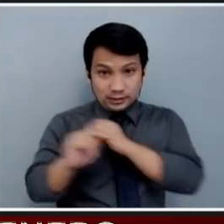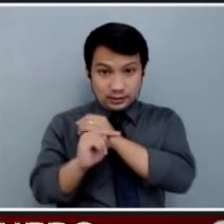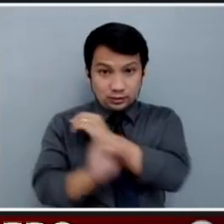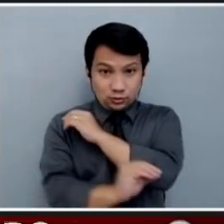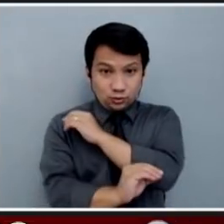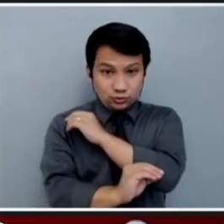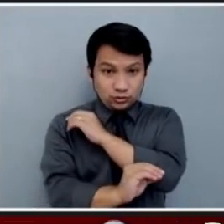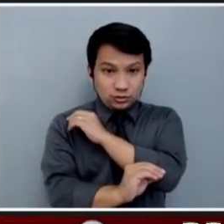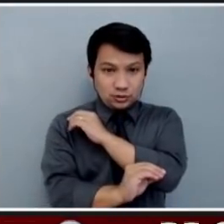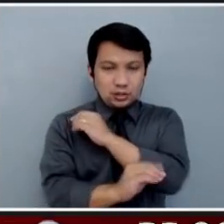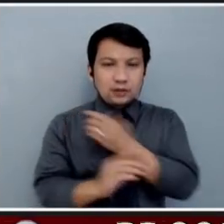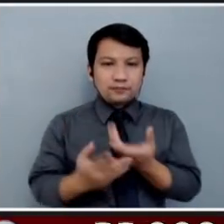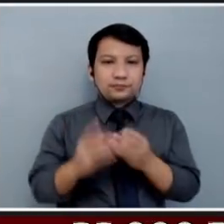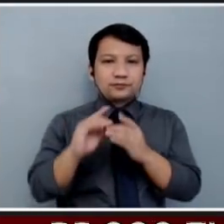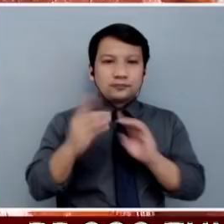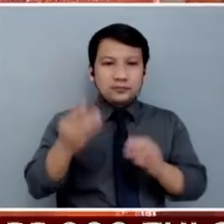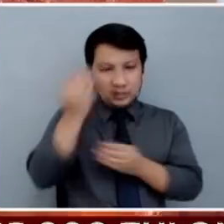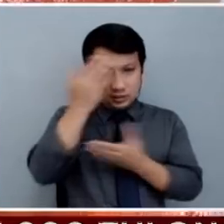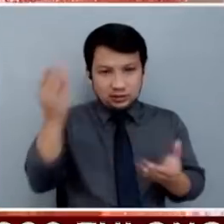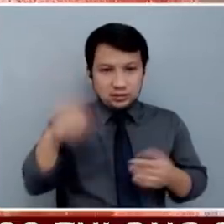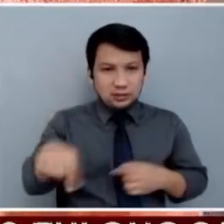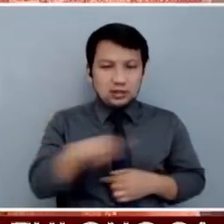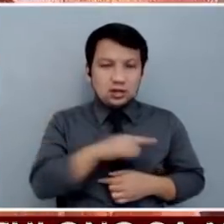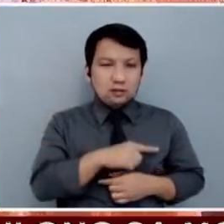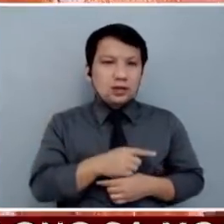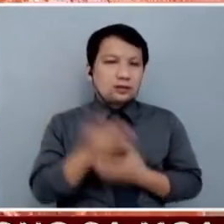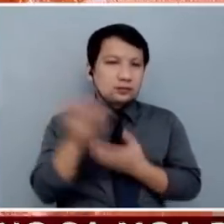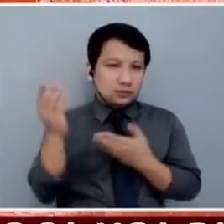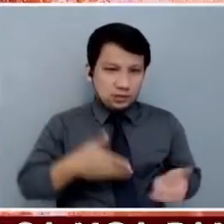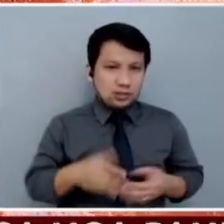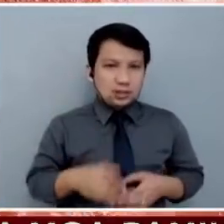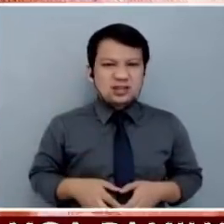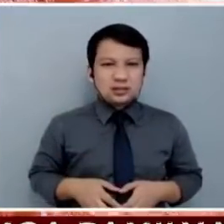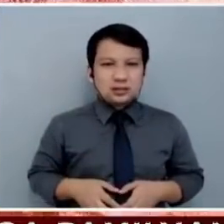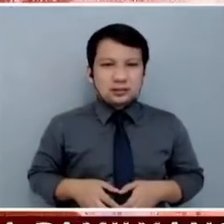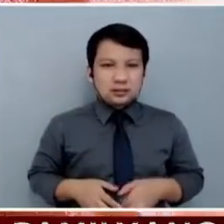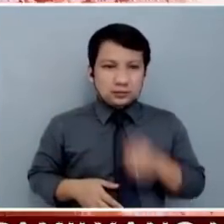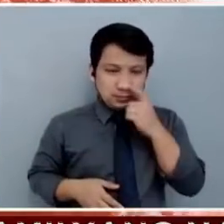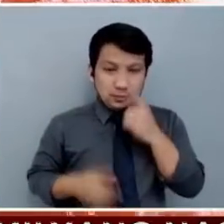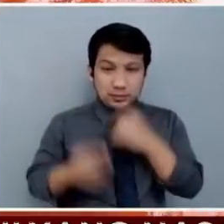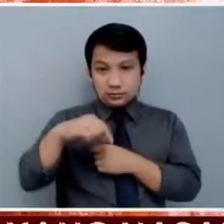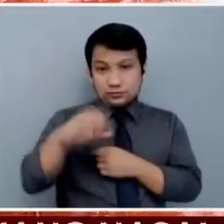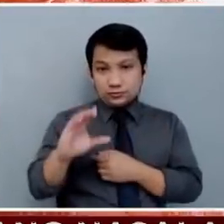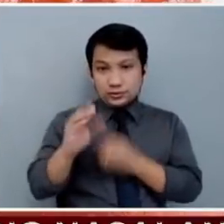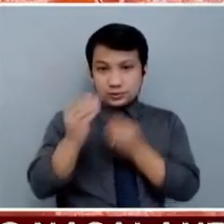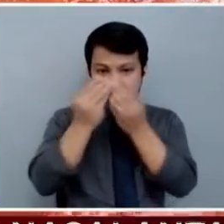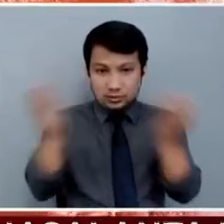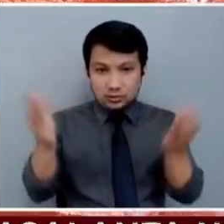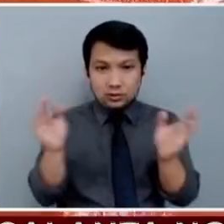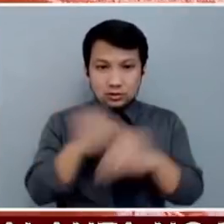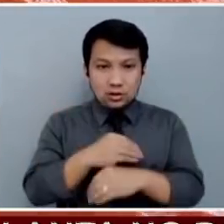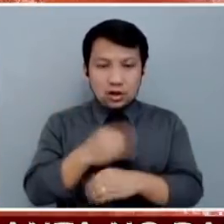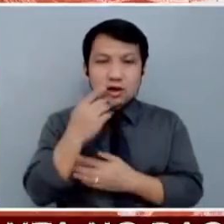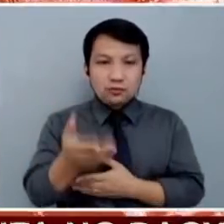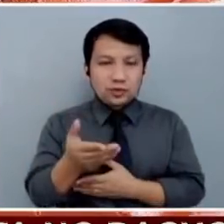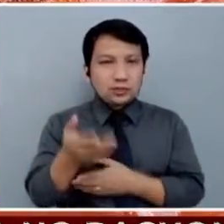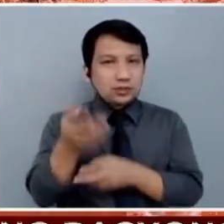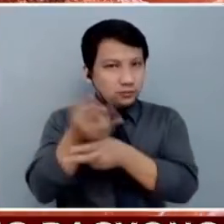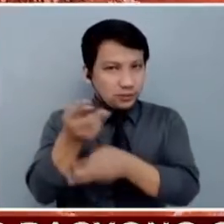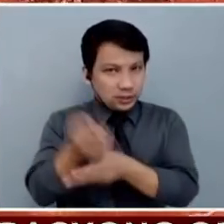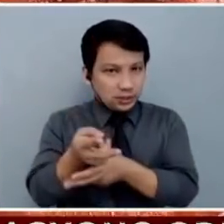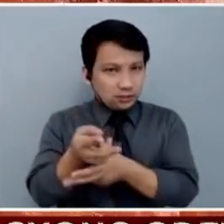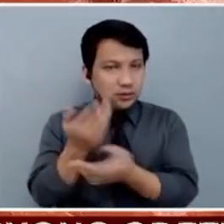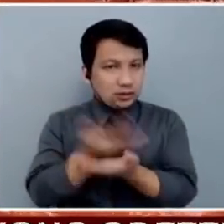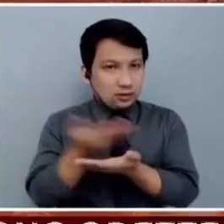So galing pa rin ang mga baboy namin. Nagpaalala naman ang Quezon City Veterinary Office na mag-ingat sa pagbili